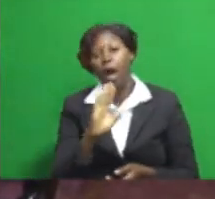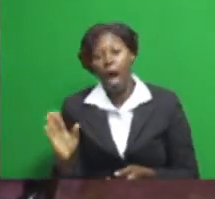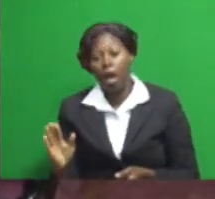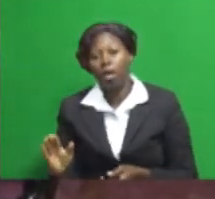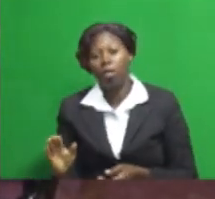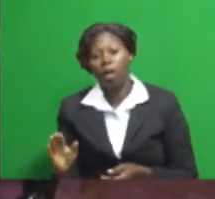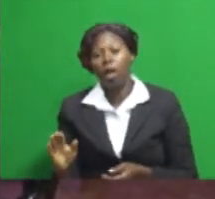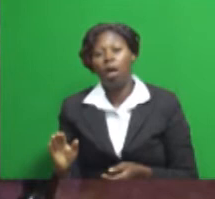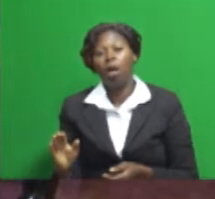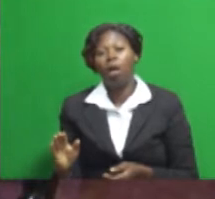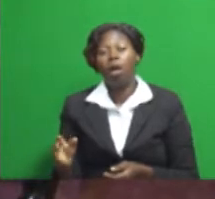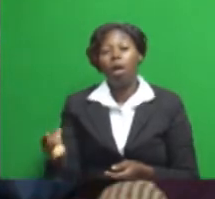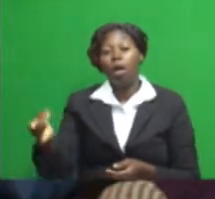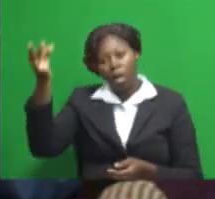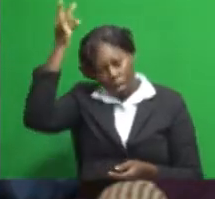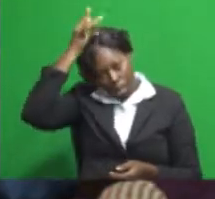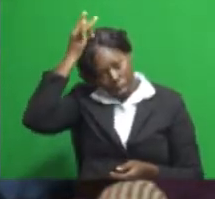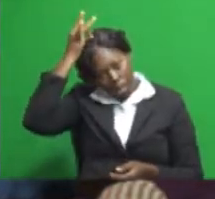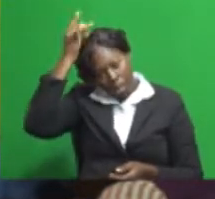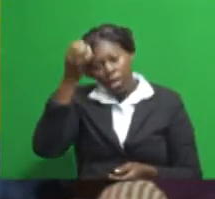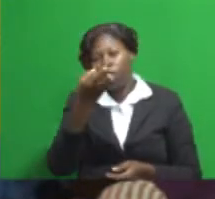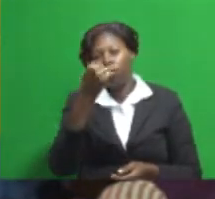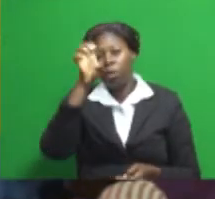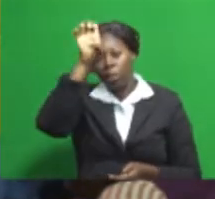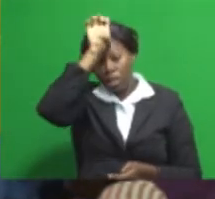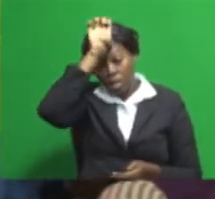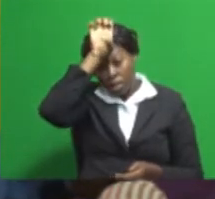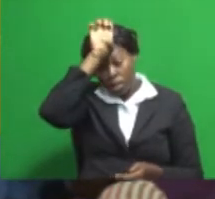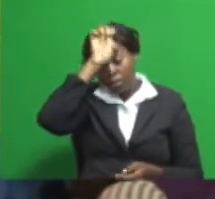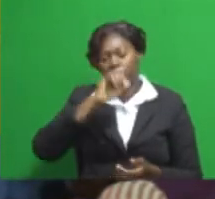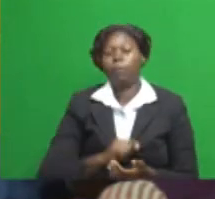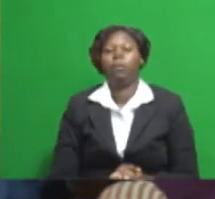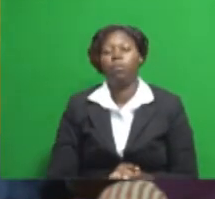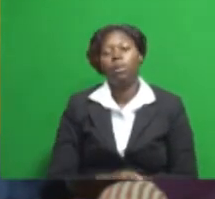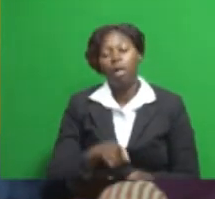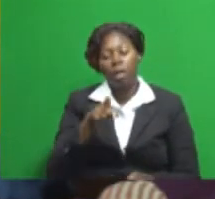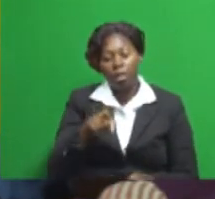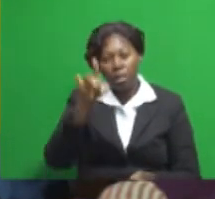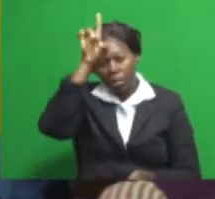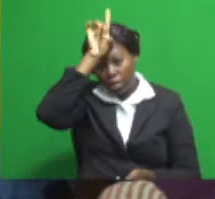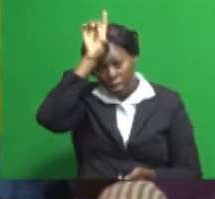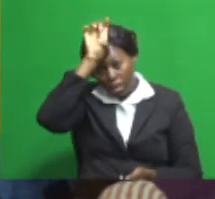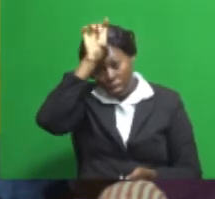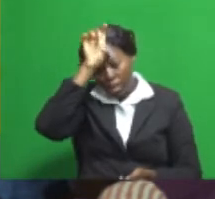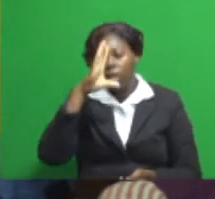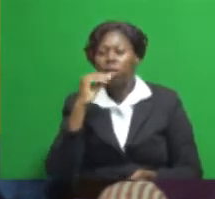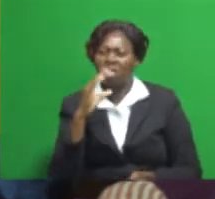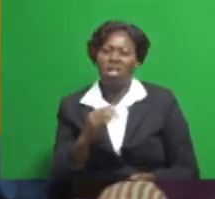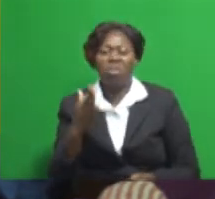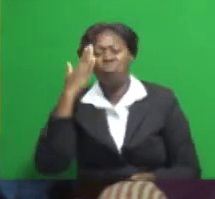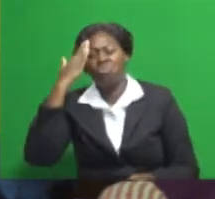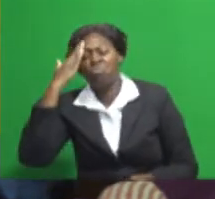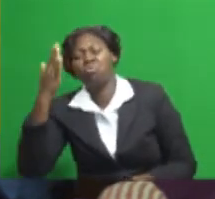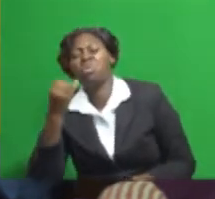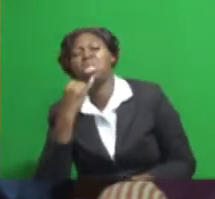5. Verse 2. Exodus 5, verse ndeya 2. Yes. Farao akati, Jehovah ndianiko kuti nditerere